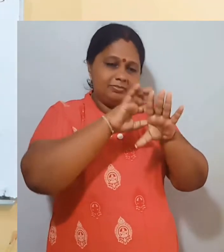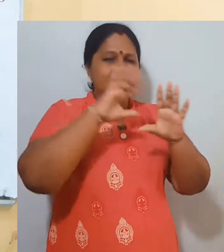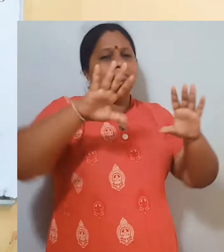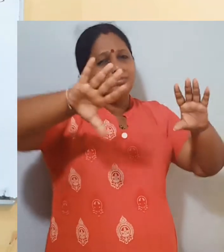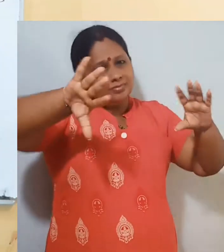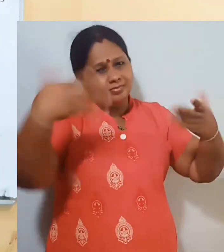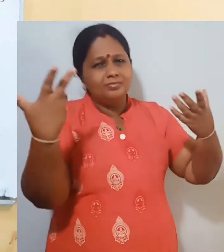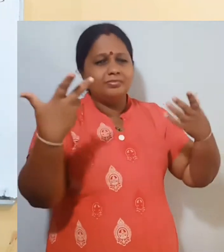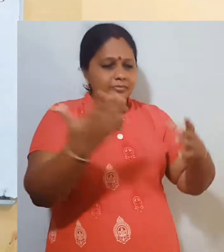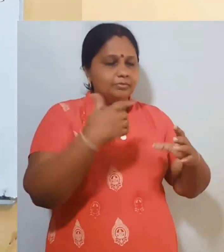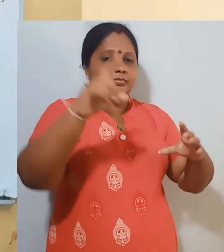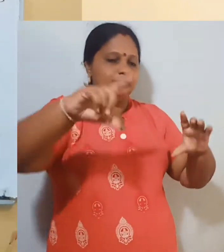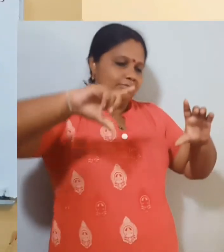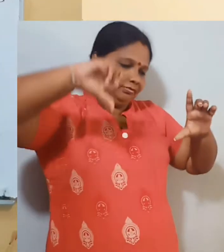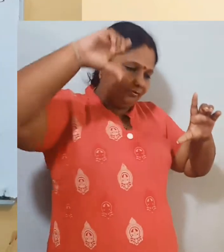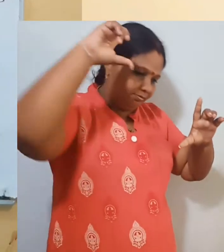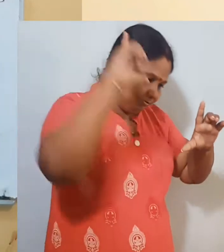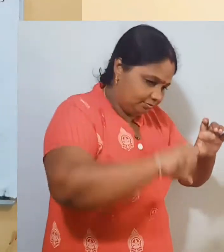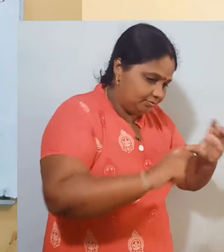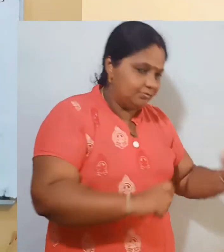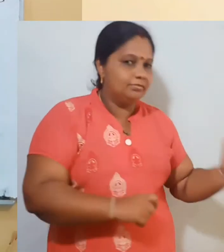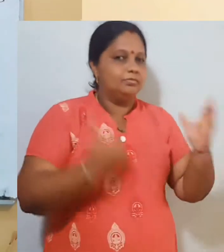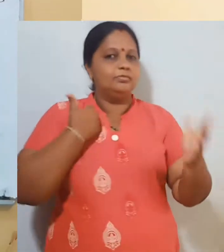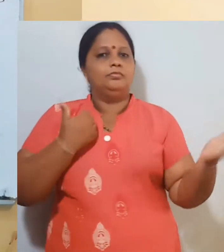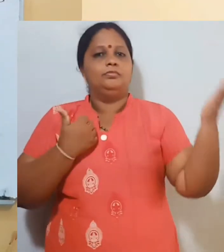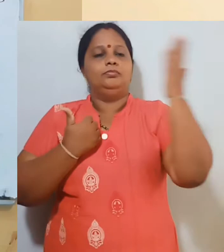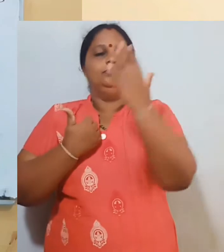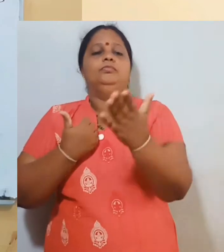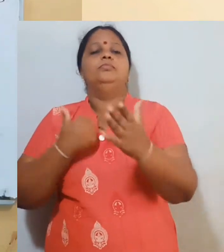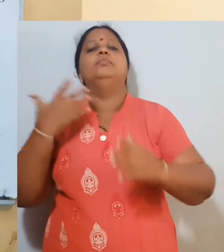போட்டோவாவது எடுத்து போங்க, ரைட். மற்ற தவறுதலா